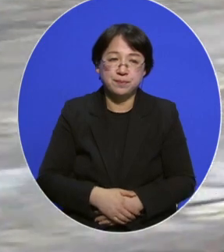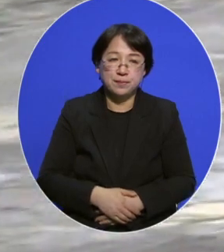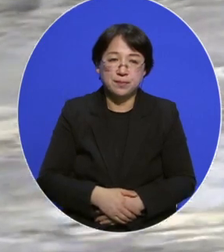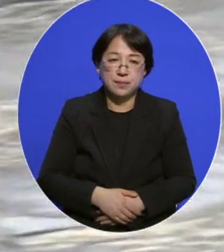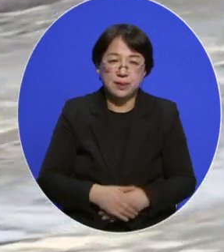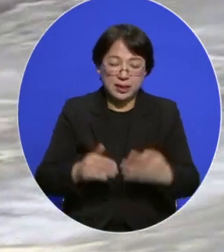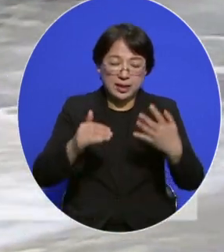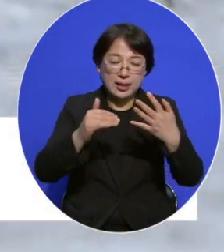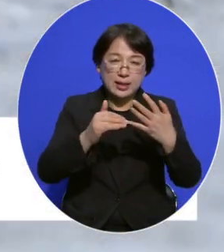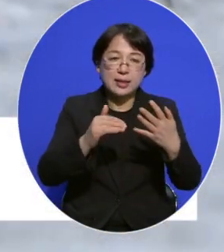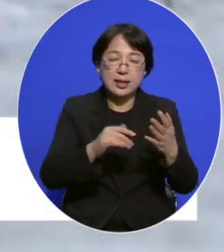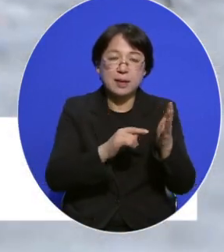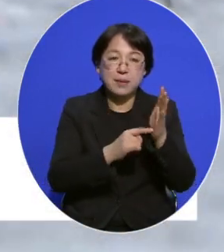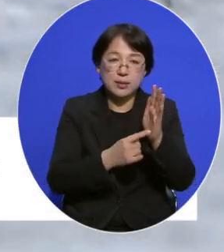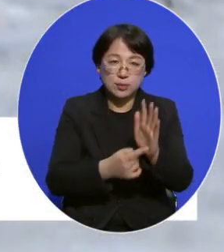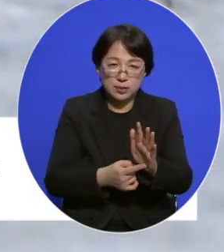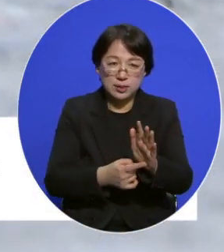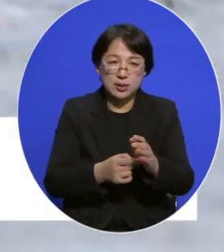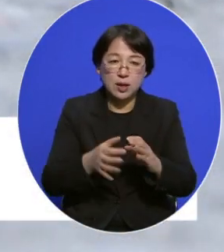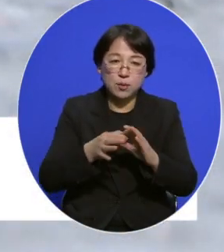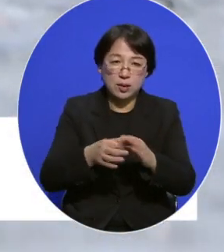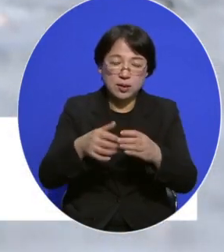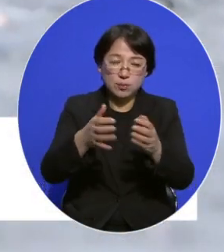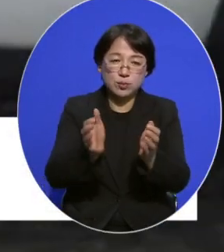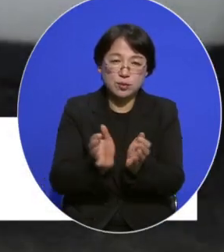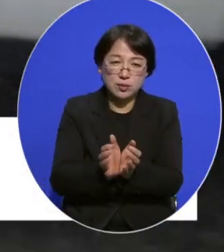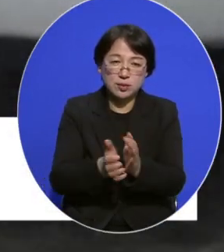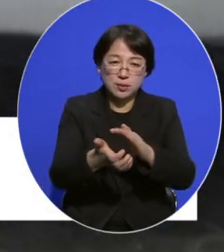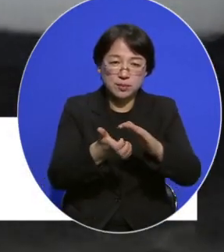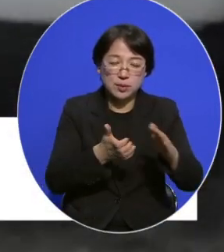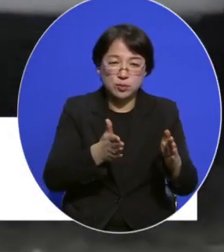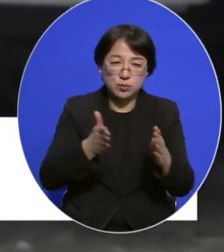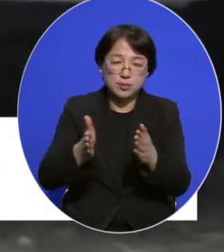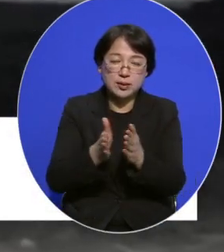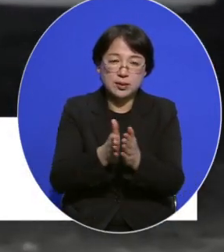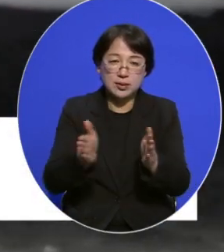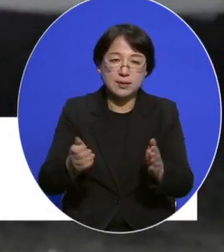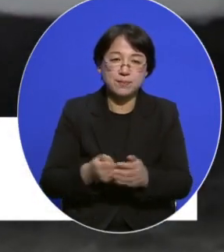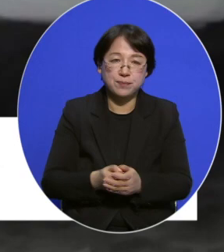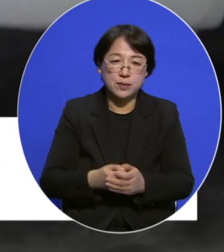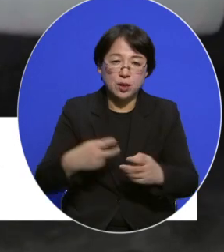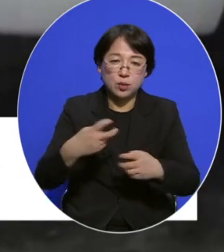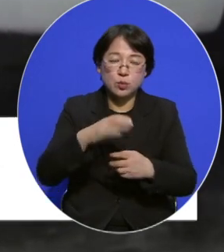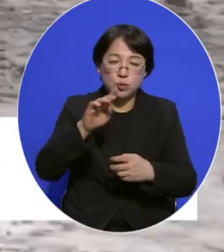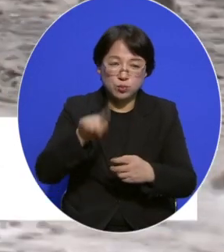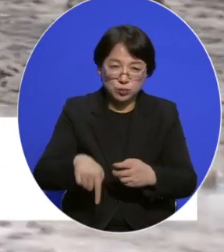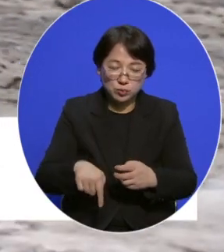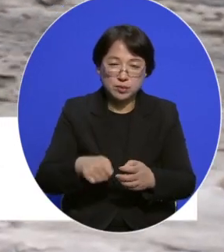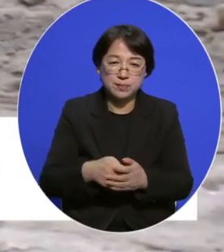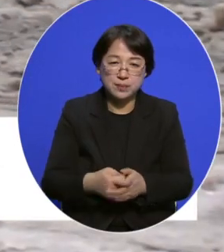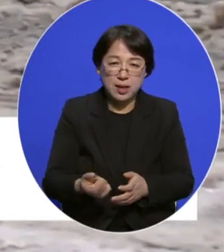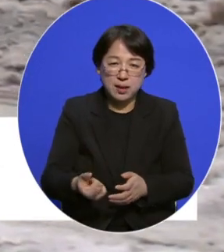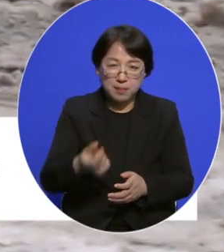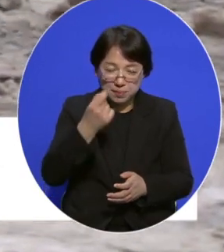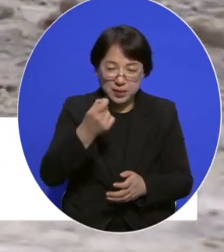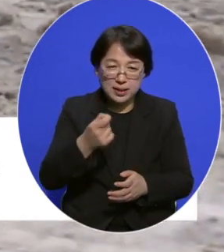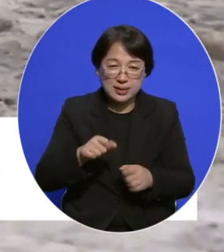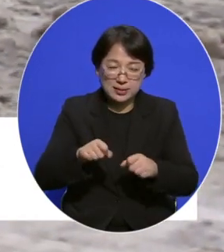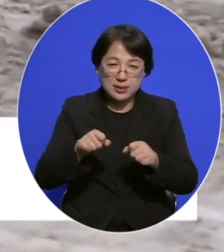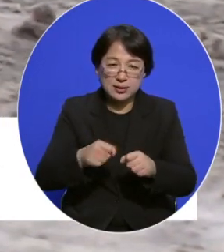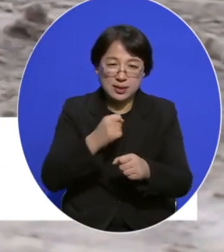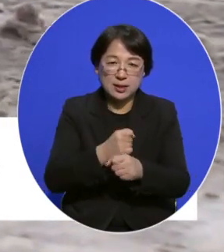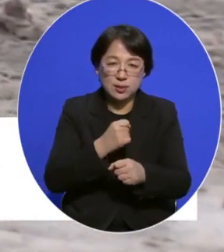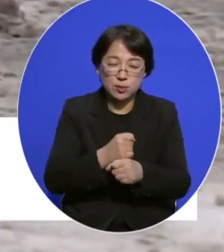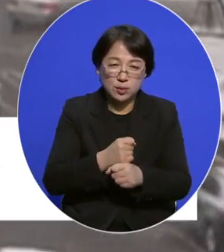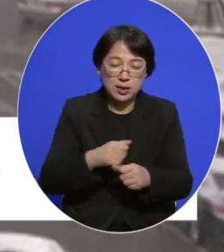발동되자 관계 부처들도 사전 대응에 나섰습니다. 국토교통부는 제설 작업이 신속하게 이뤄질 수 있도록 제설 현황과 제설